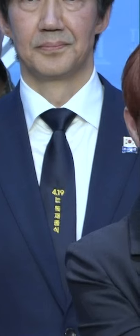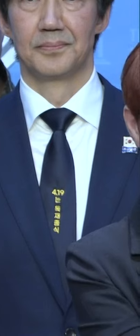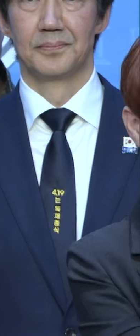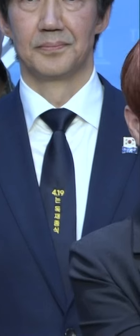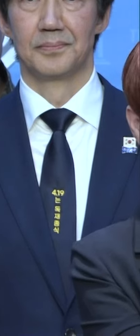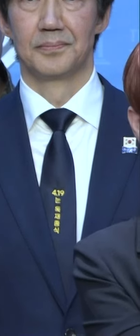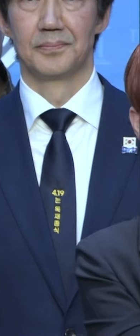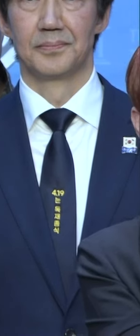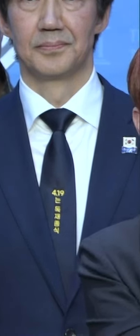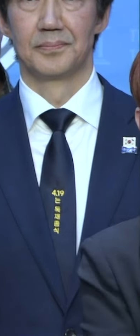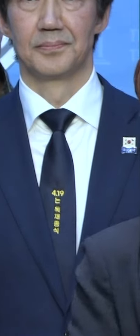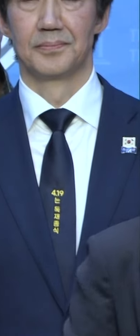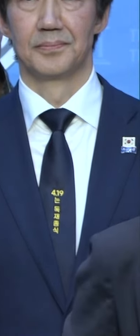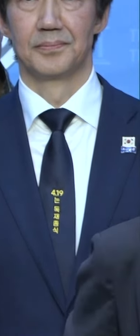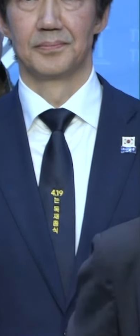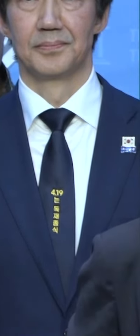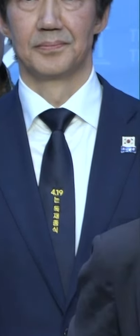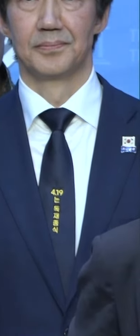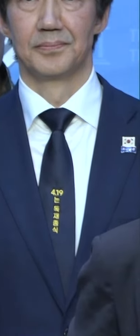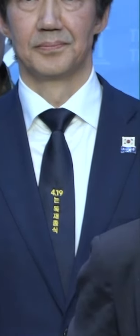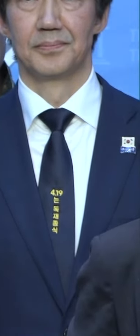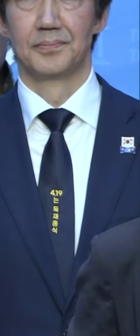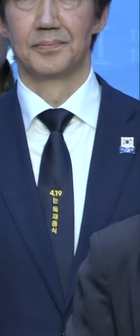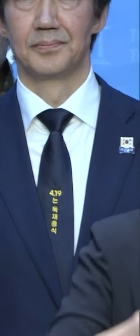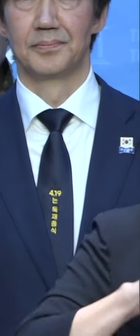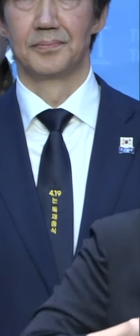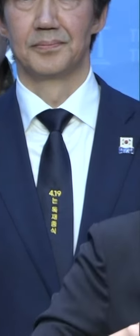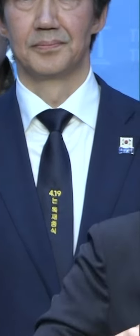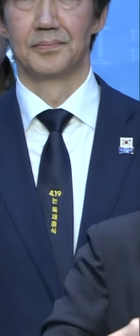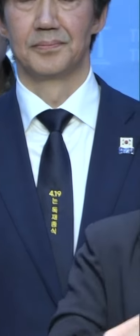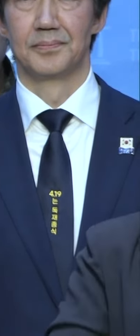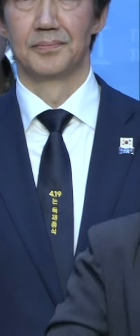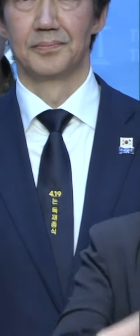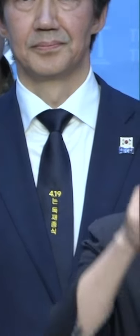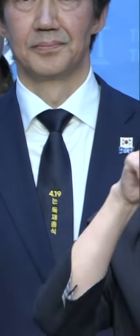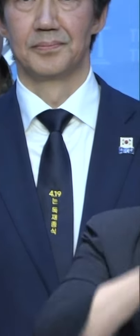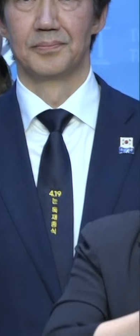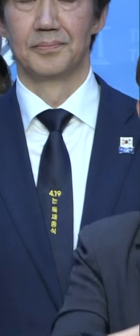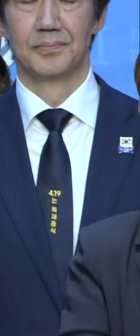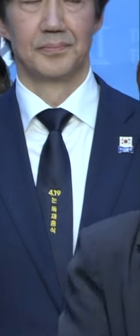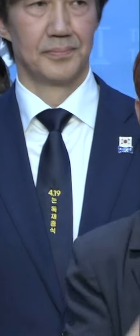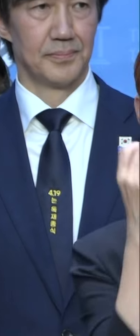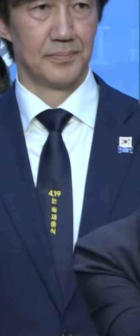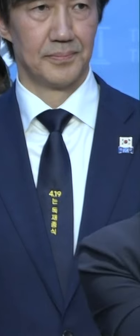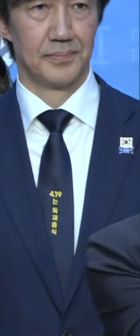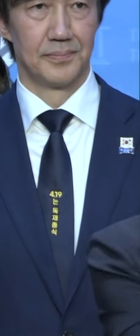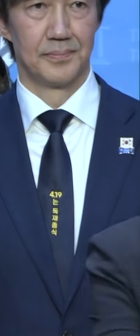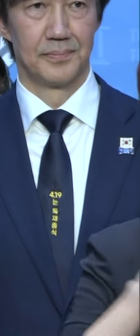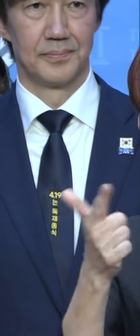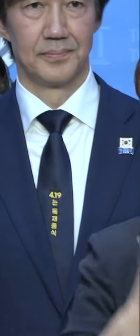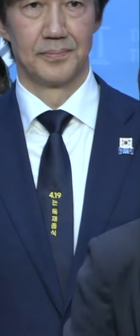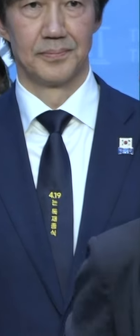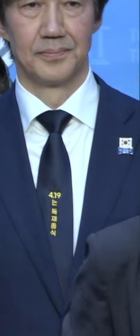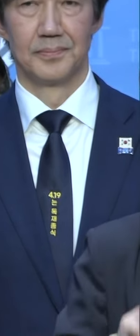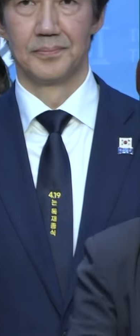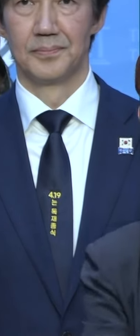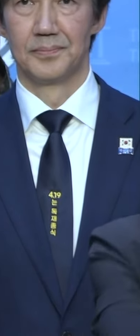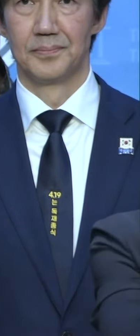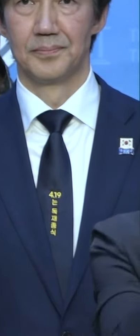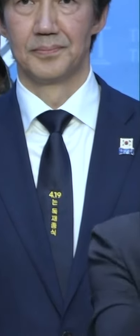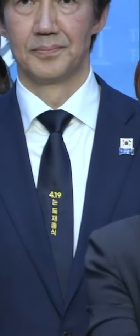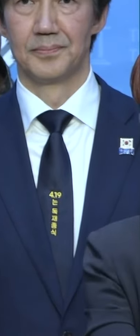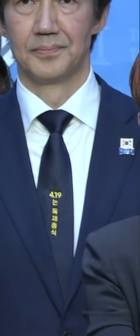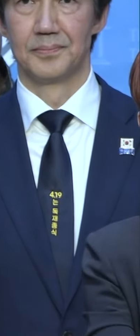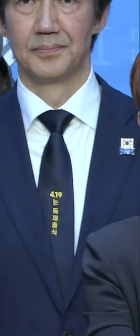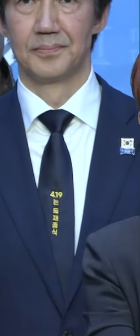누구 하나를 치하고 제복 군인의 명예를 더럽히고 준 권력이 아닙니다 지금 당장 어 직권 남용을 중지해